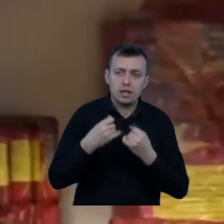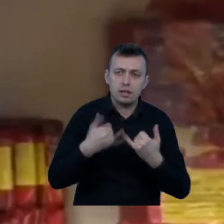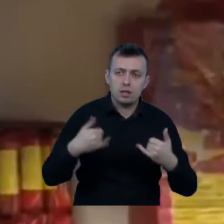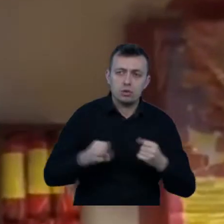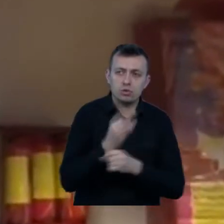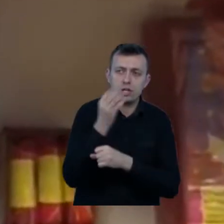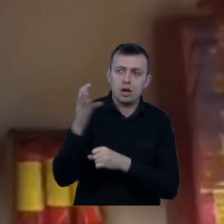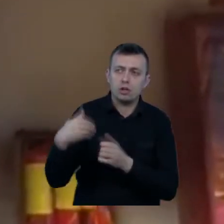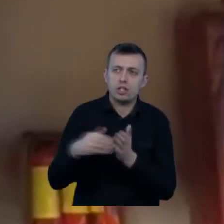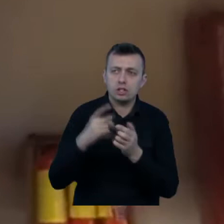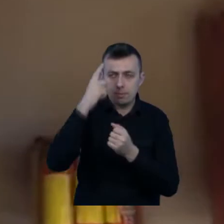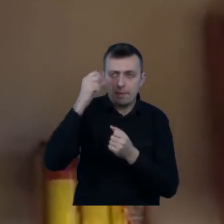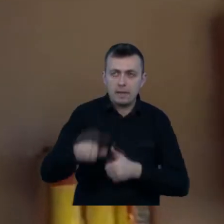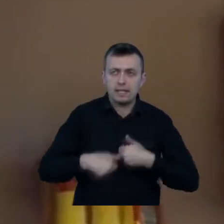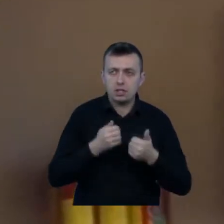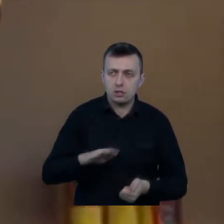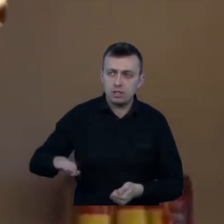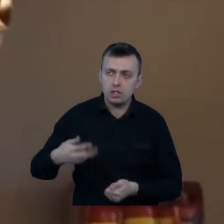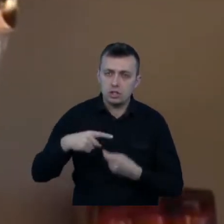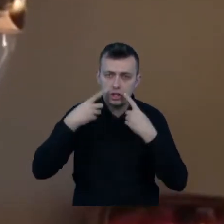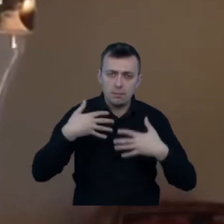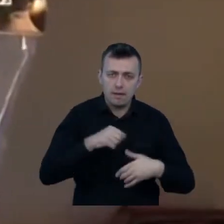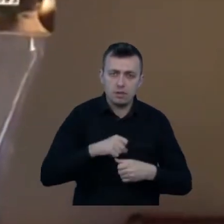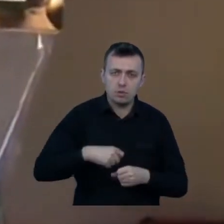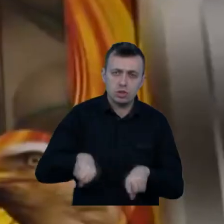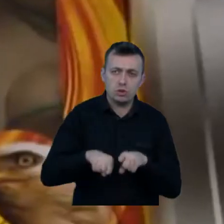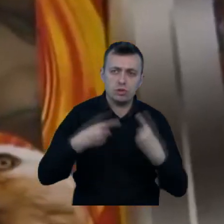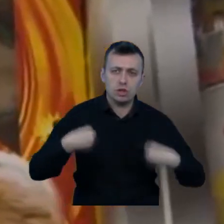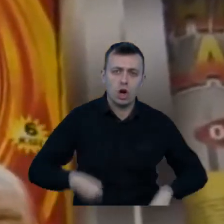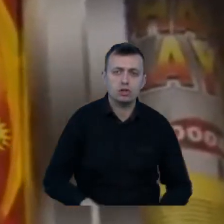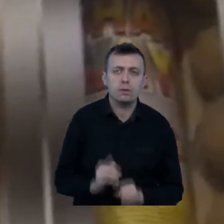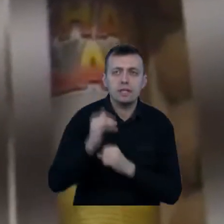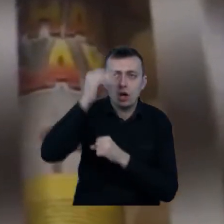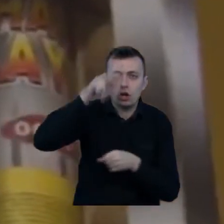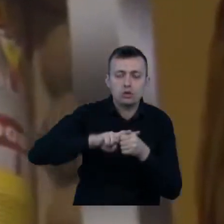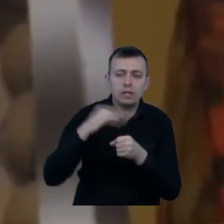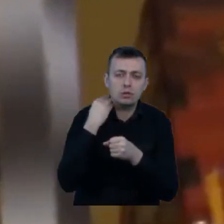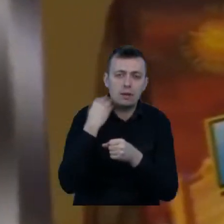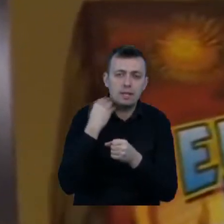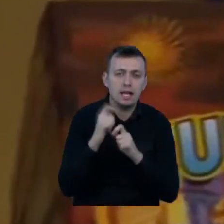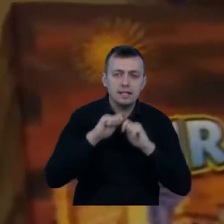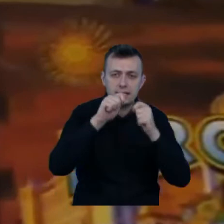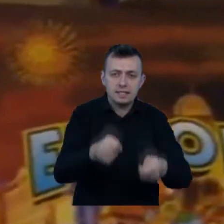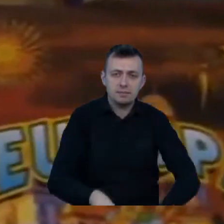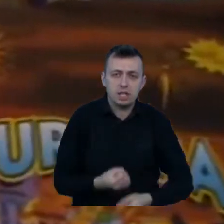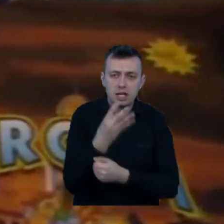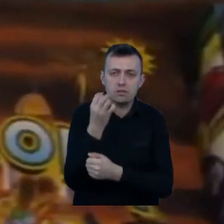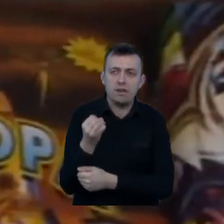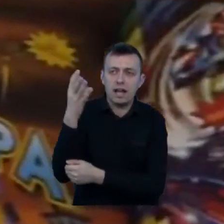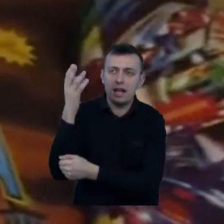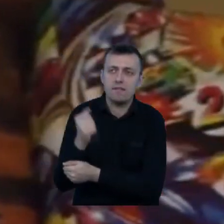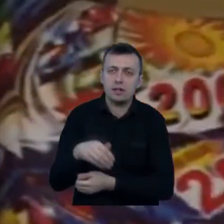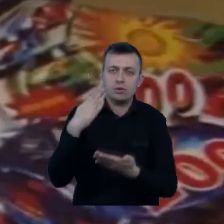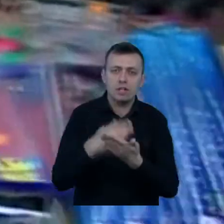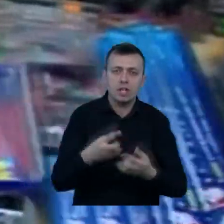inne fajerwerki są to elementy dobrej zabawy. Jednak należy pamiętać, aby materiałami pirotechnicznymi nie bawiły się dzieci, jak i osoby dorosłe będące pod